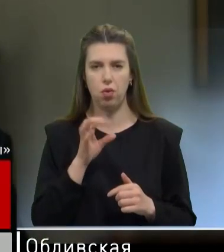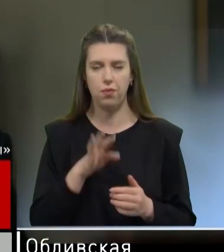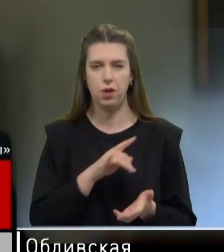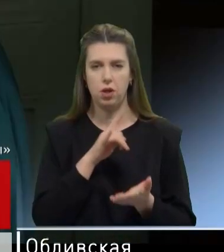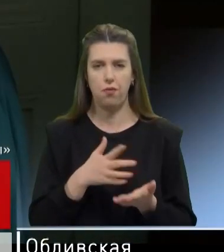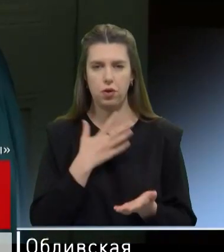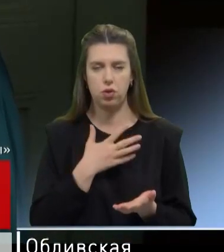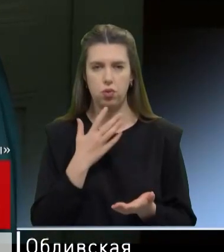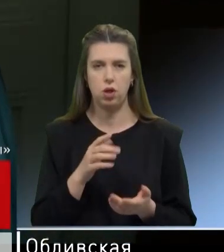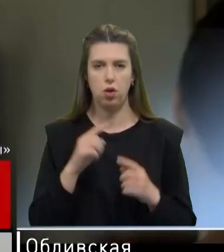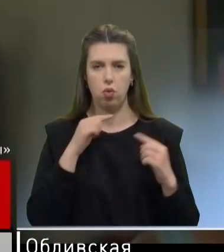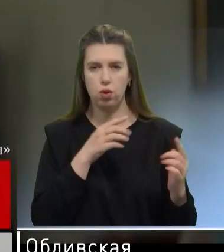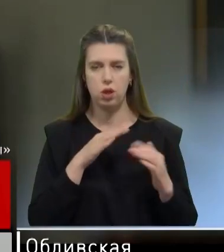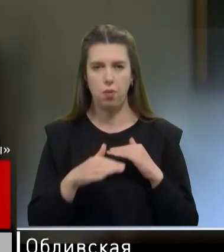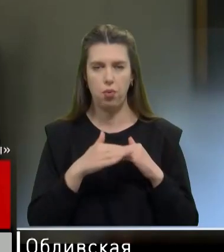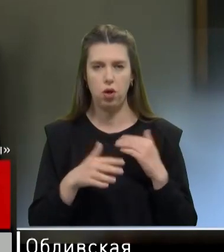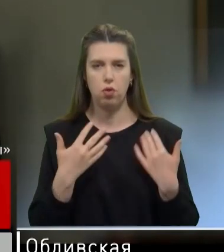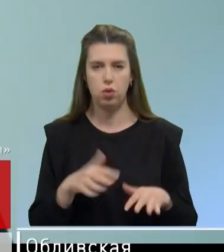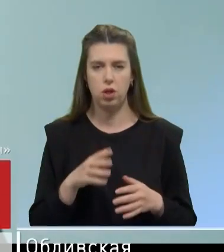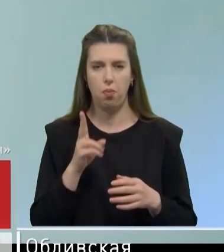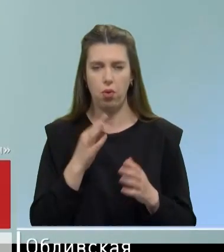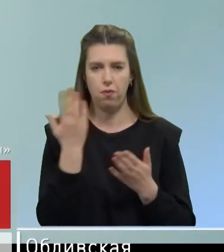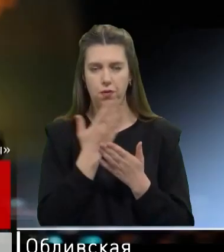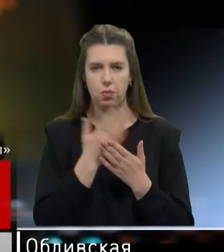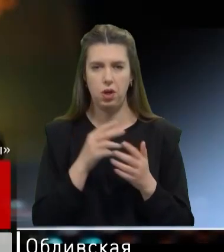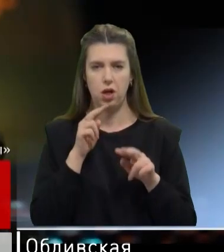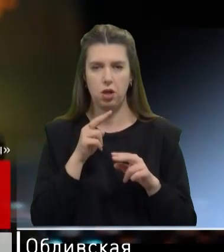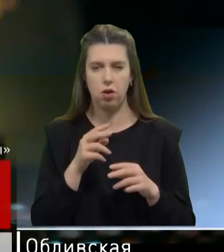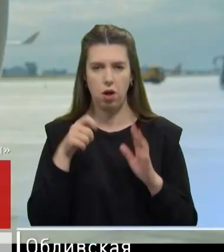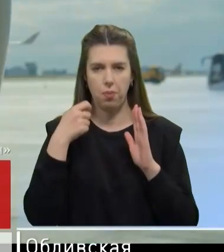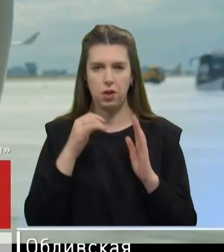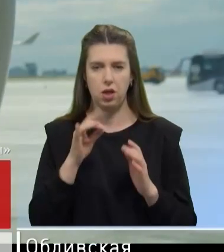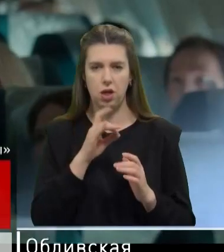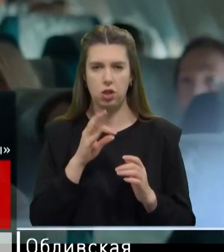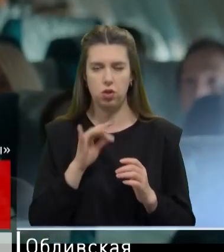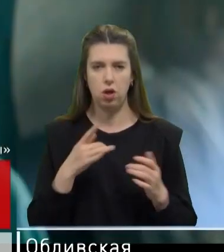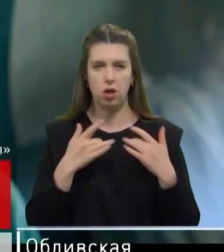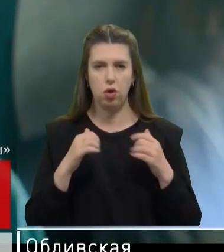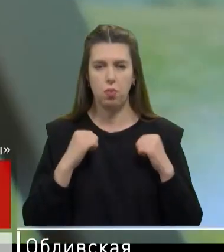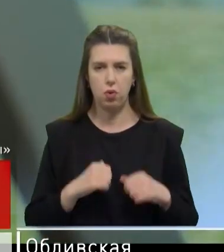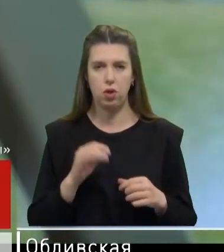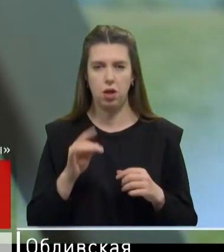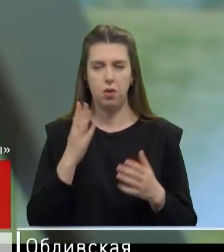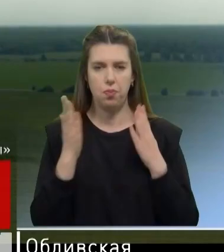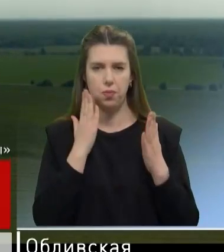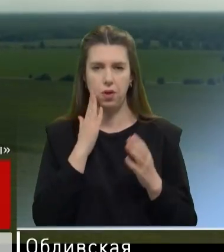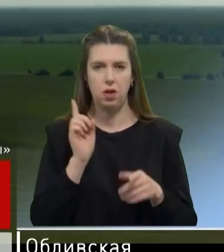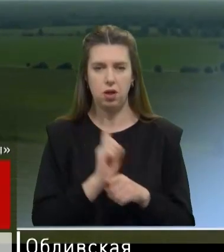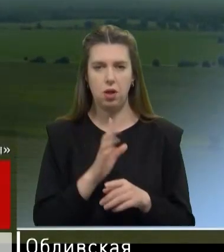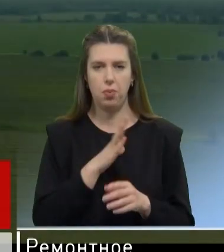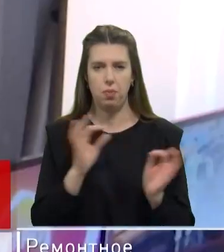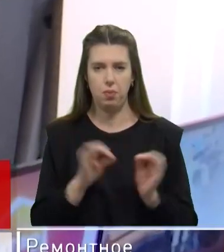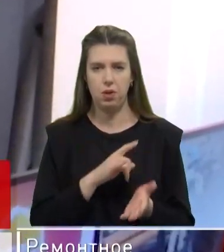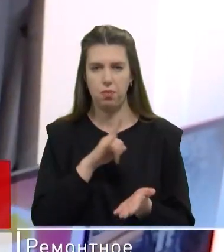сажает воздушное судно на кукурузное поле. Но уже по сценарию, под контролем операторов и режиссера. Актер спокойный и рассудительный. Именно таким и был в